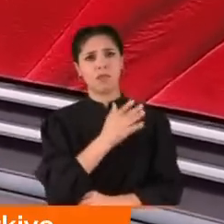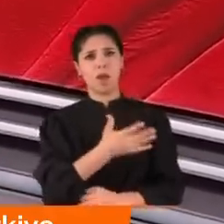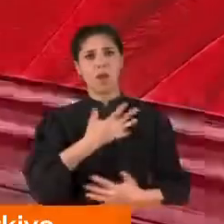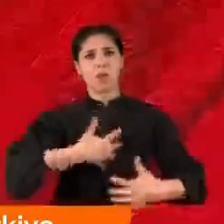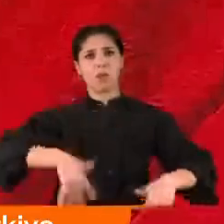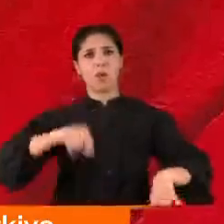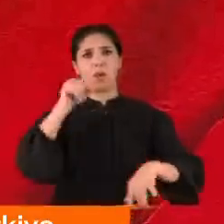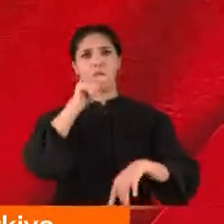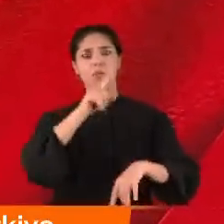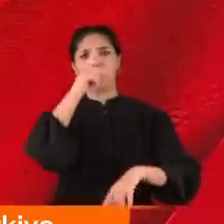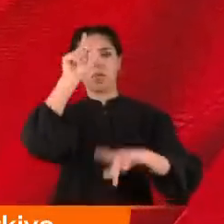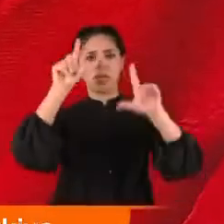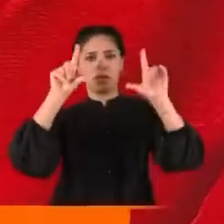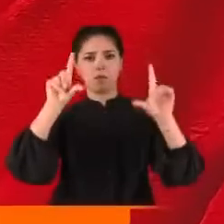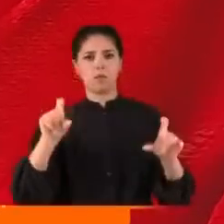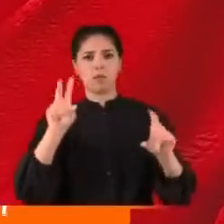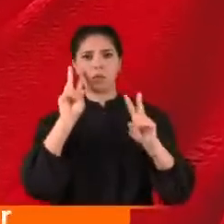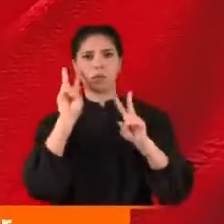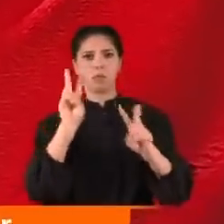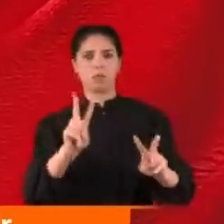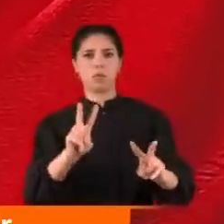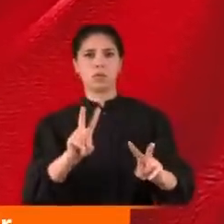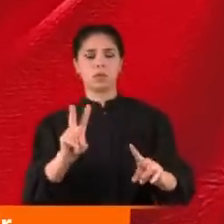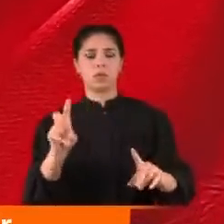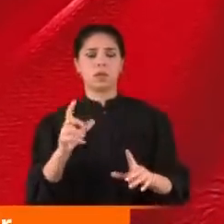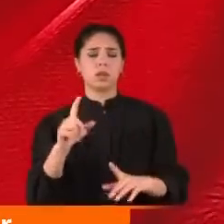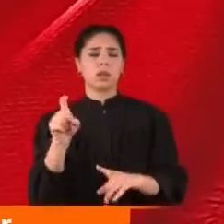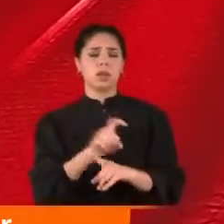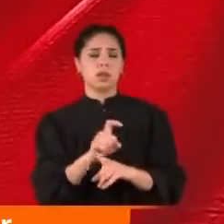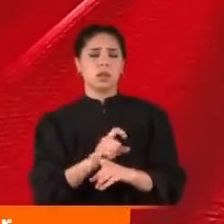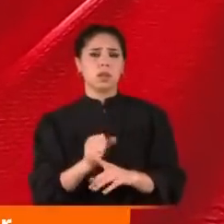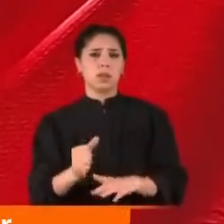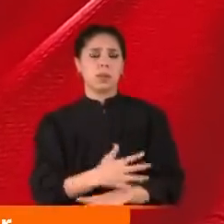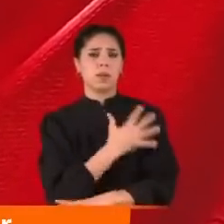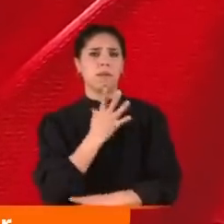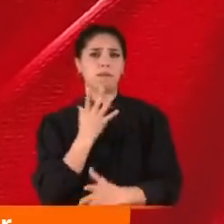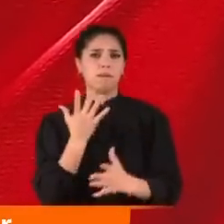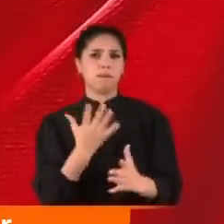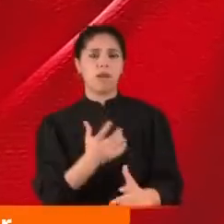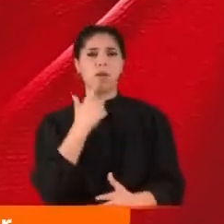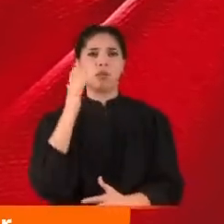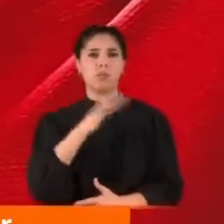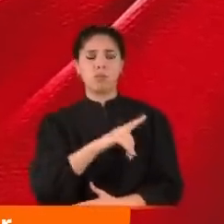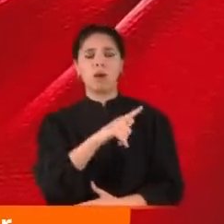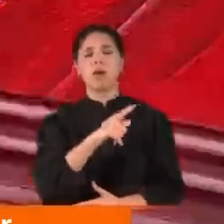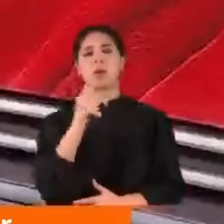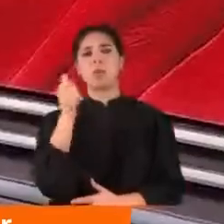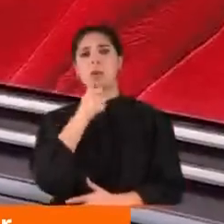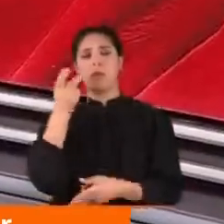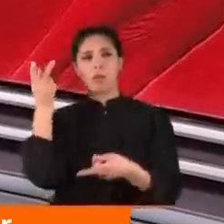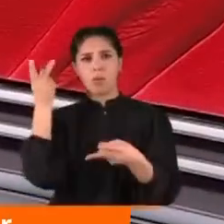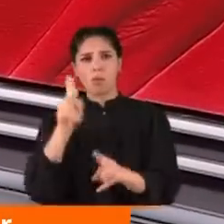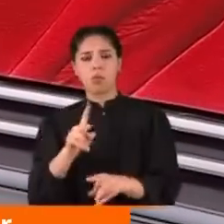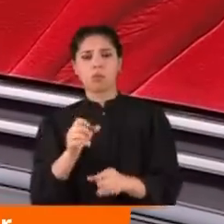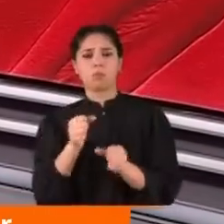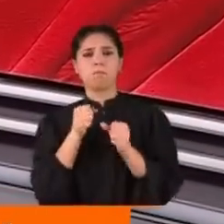Törende çekilen bu tek kare fotoğrafa yansıdı hissettiği büyük acı ve öfke. Küçücük yaşına rağmen babasını uğurlarken